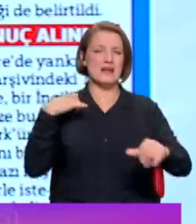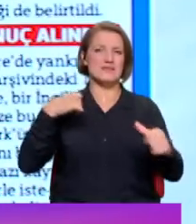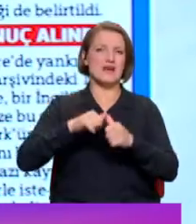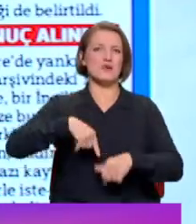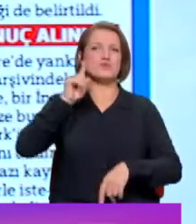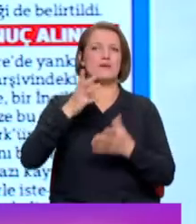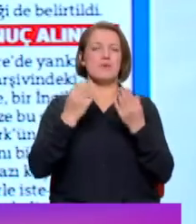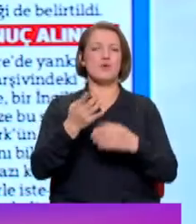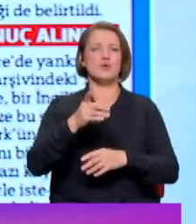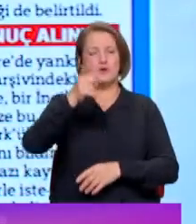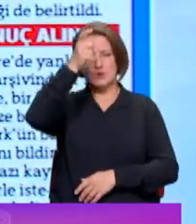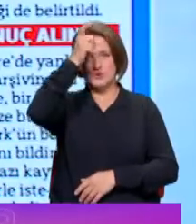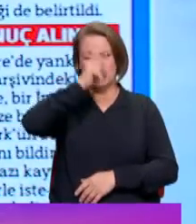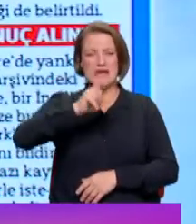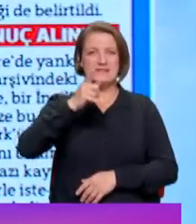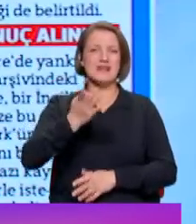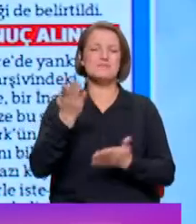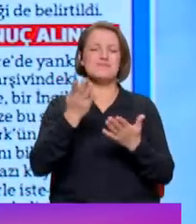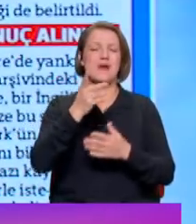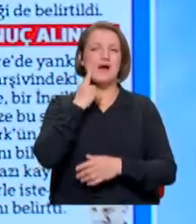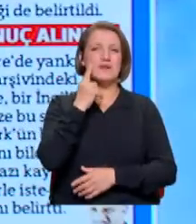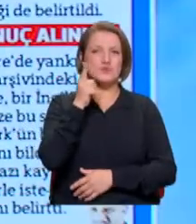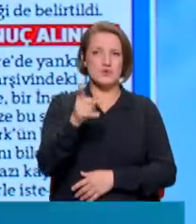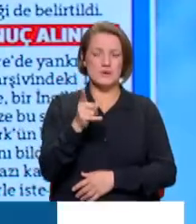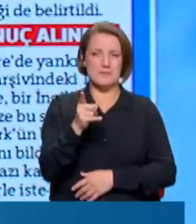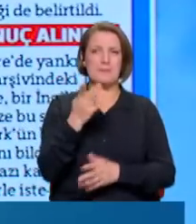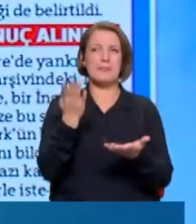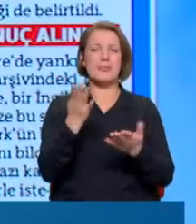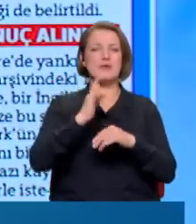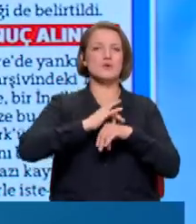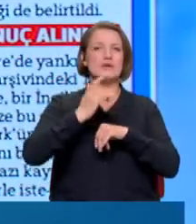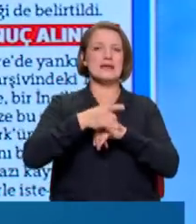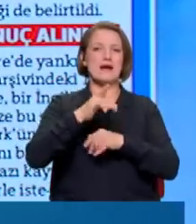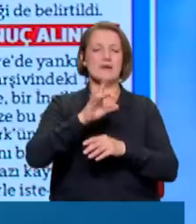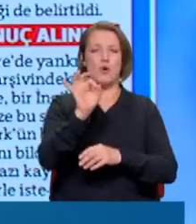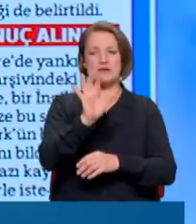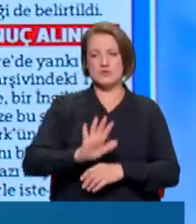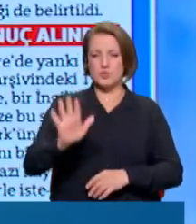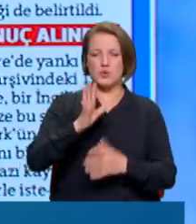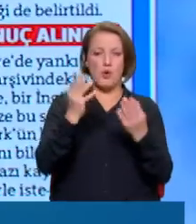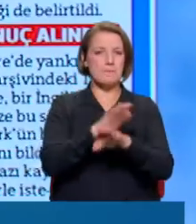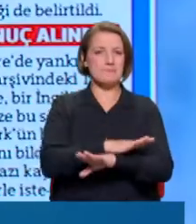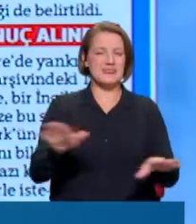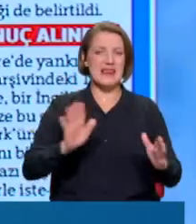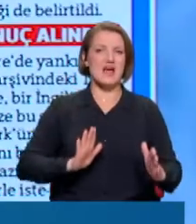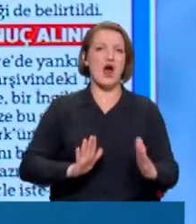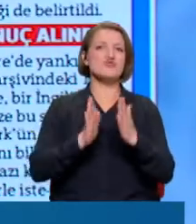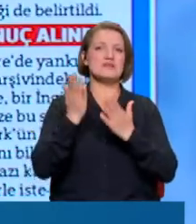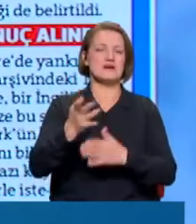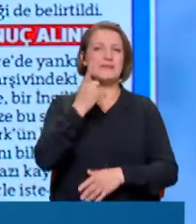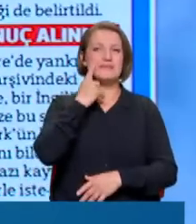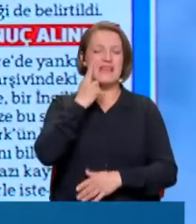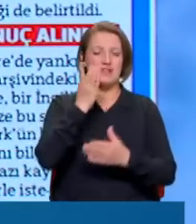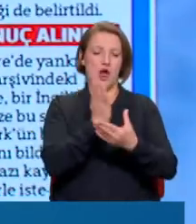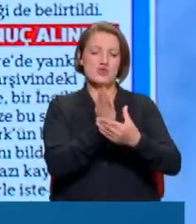Gündem oldu Yurtta sulh cihanda sulh diyen Atatürk Emperyalist ülkelerin Ortadoğu'daki oldu bittiler karşıydı devlet